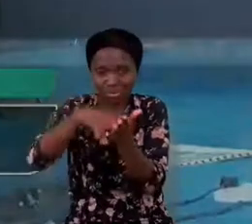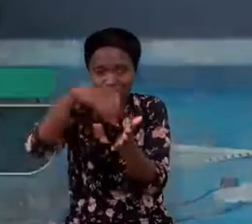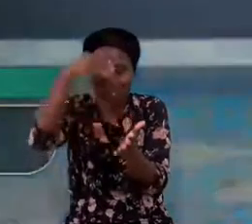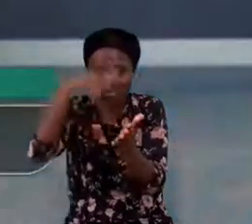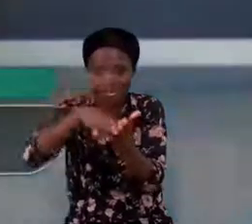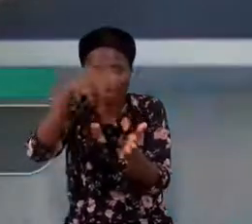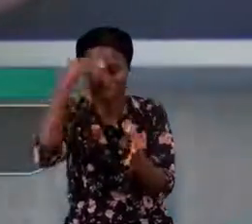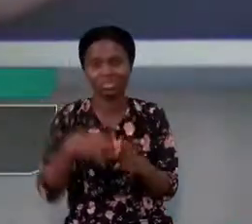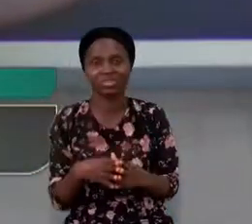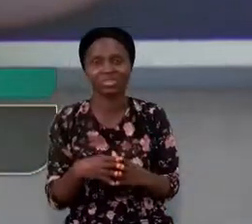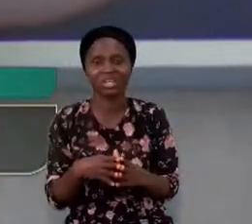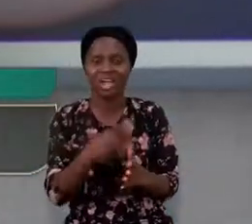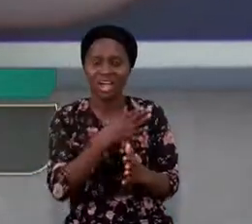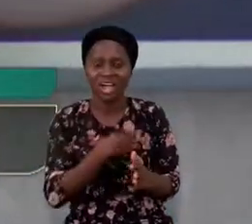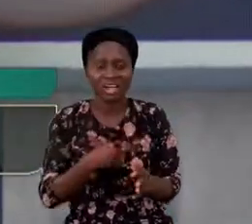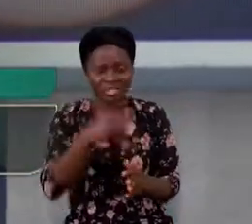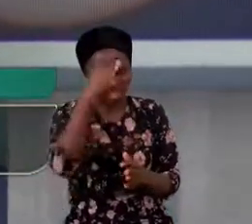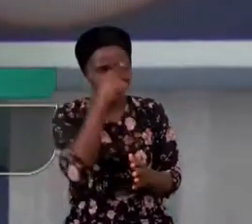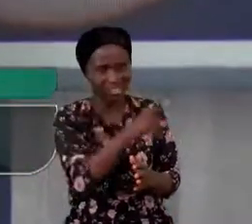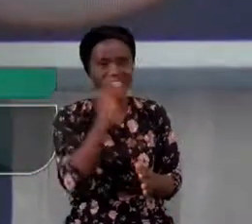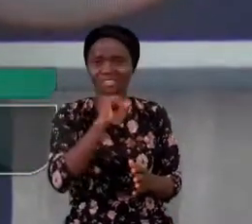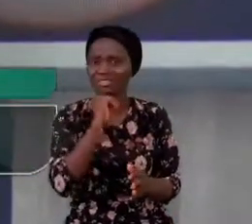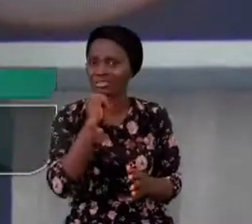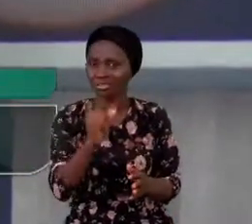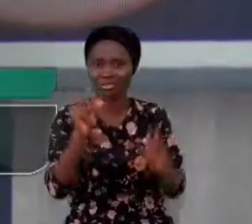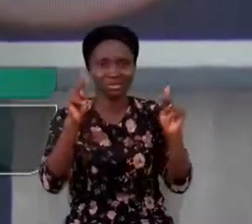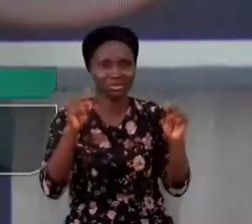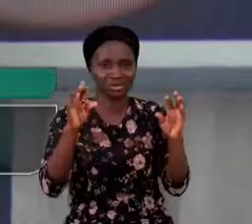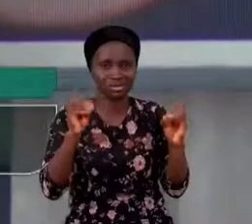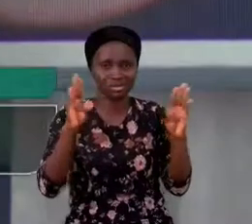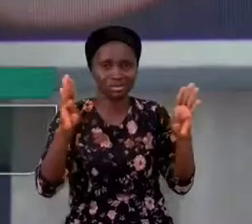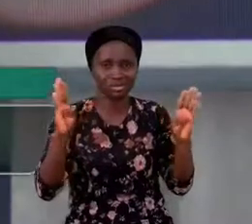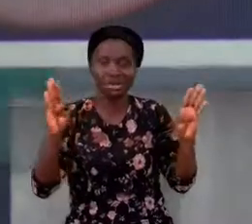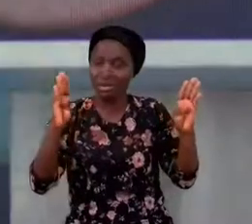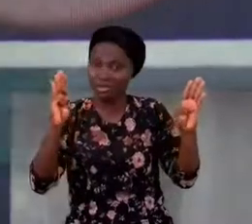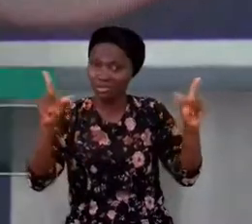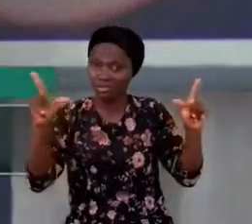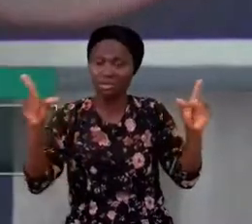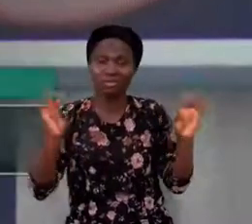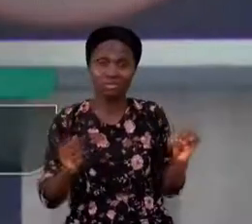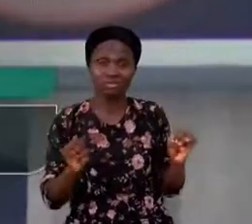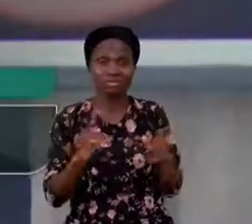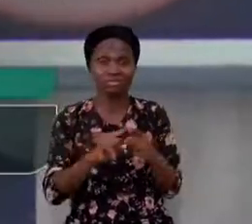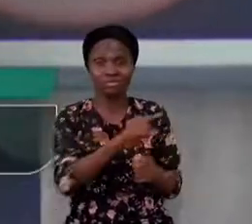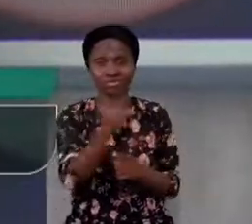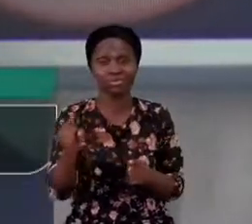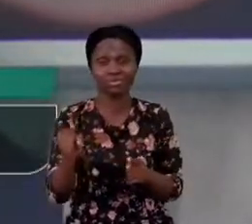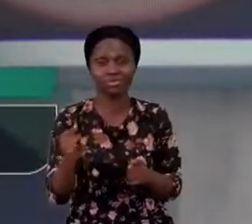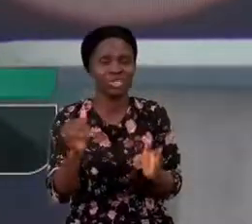Un ami qui peut te conduire là où tu veux aller. Ensuite, Est-ce qu'il est ouvert ou